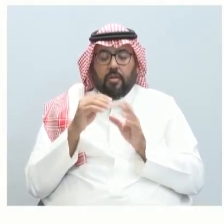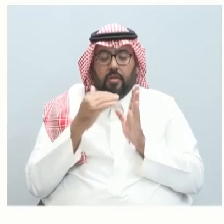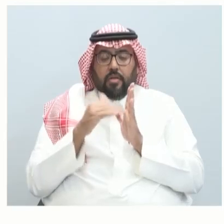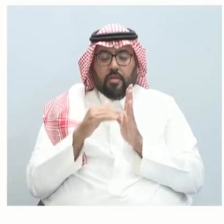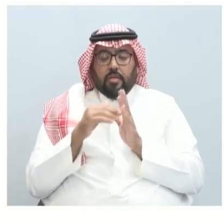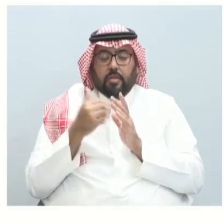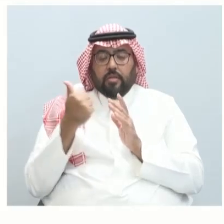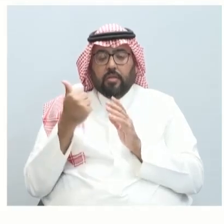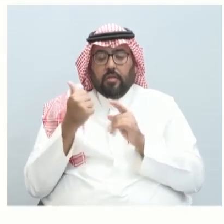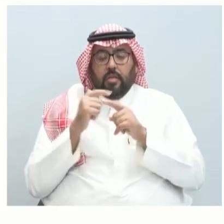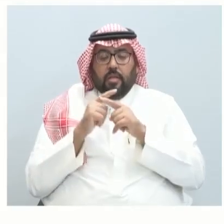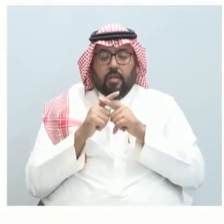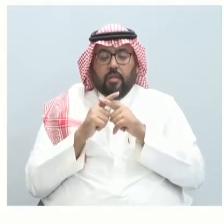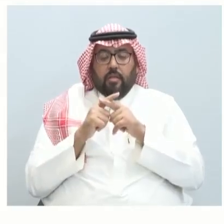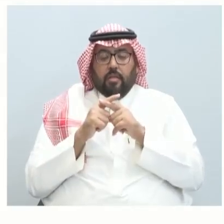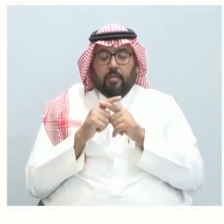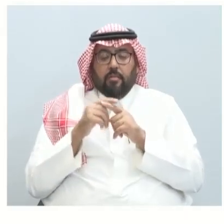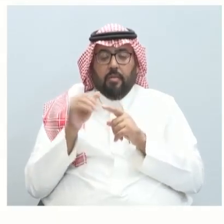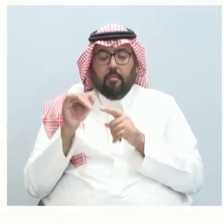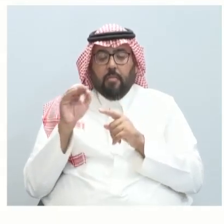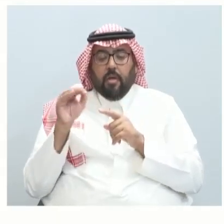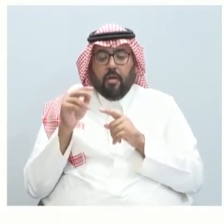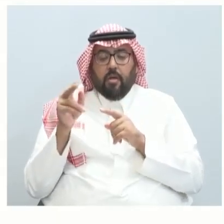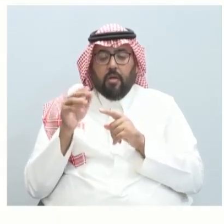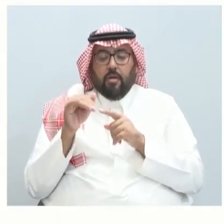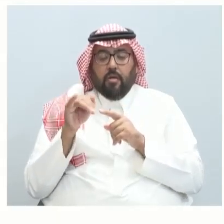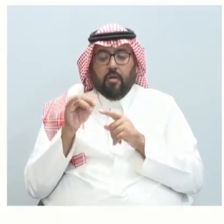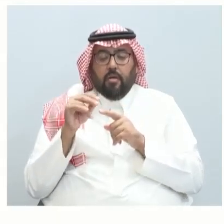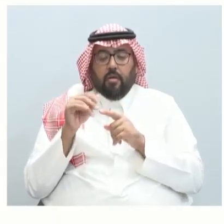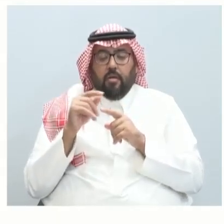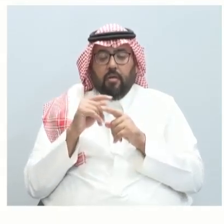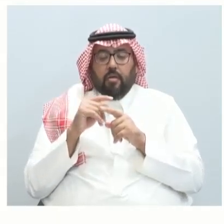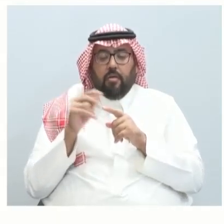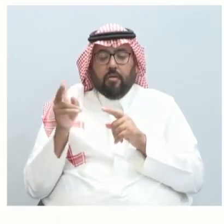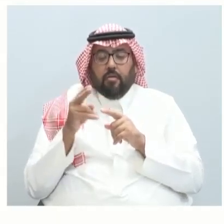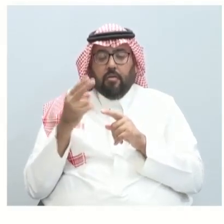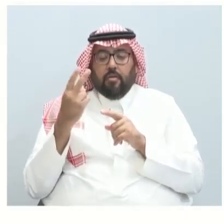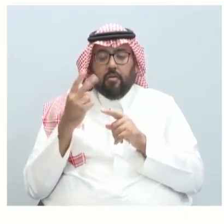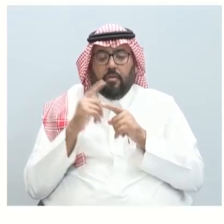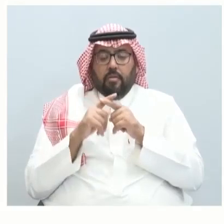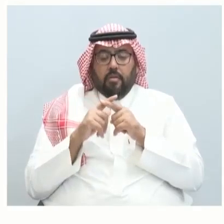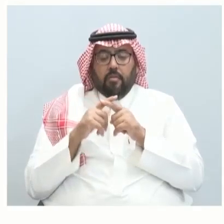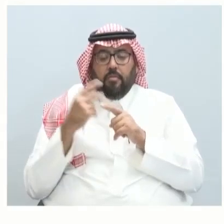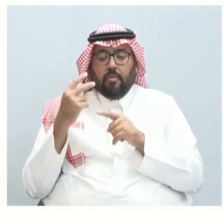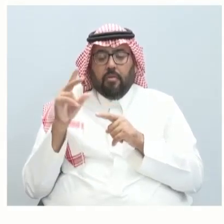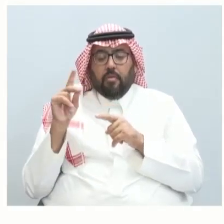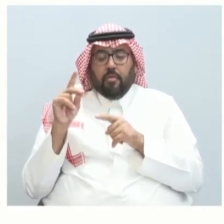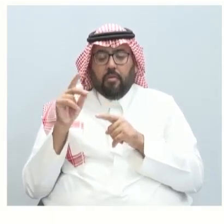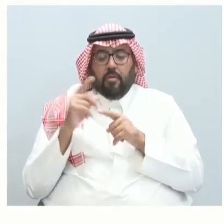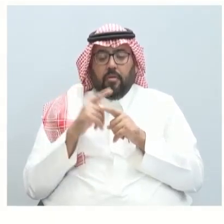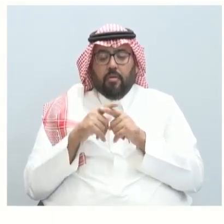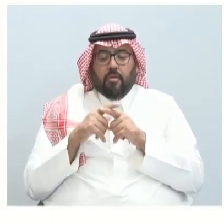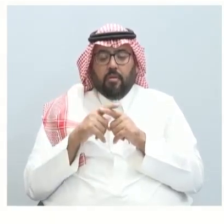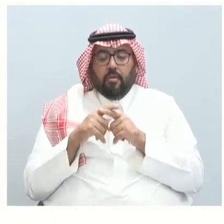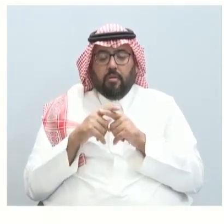دائره سته مليمترا فالمحيط يساوي او محيط الدائره اثنان مضروبا في طاء مضروبا